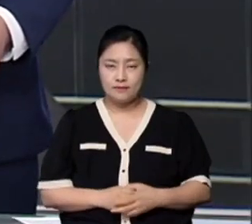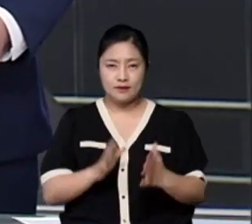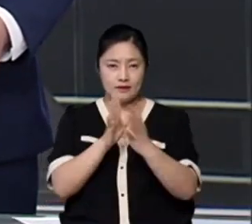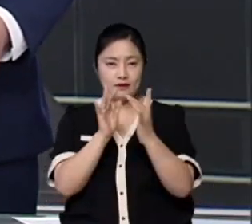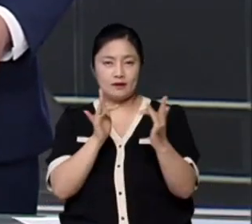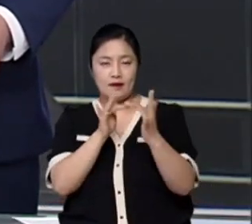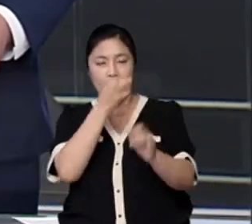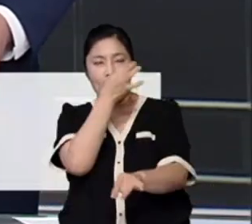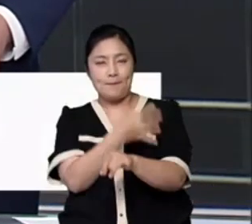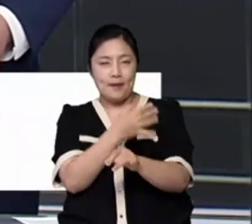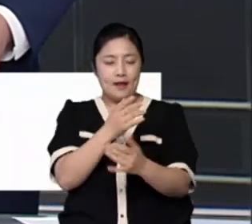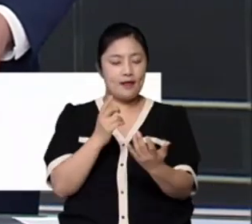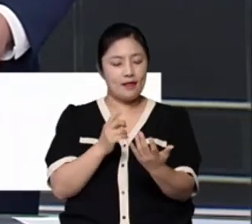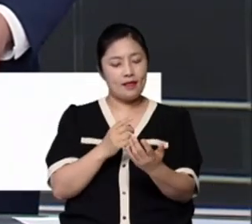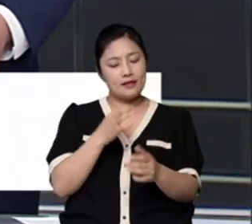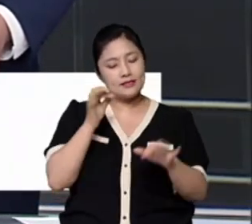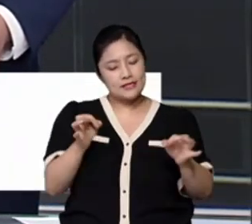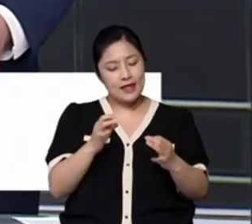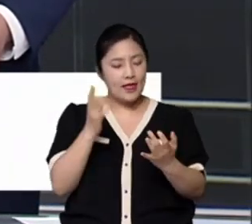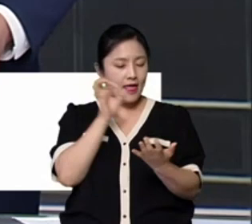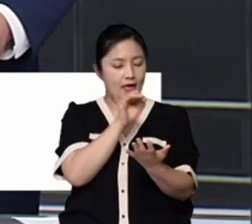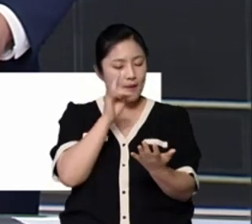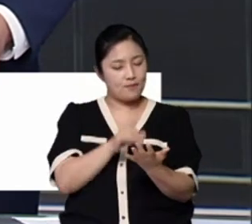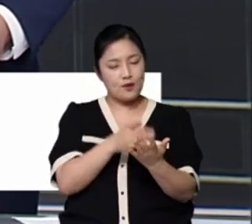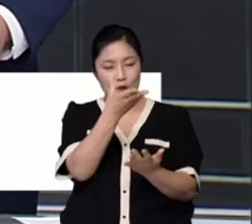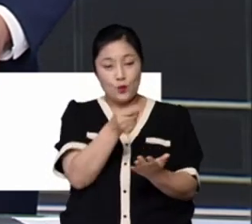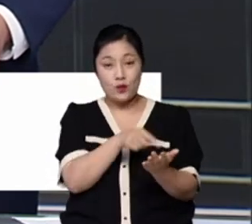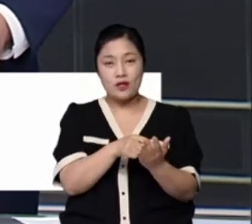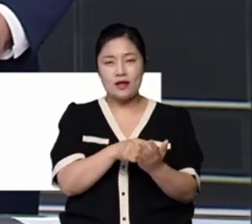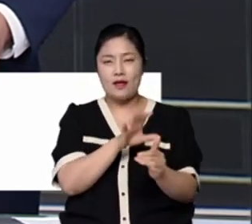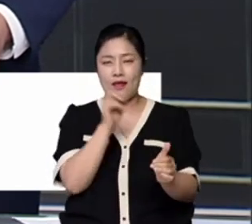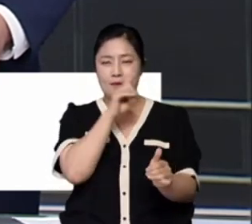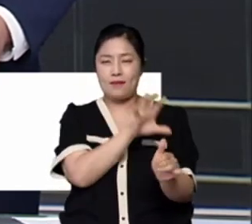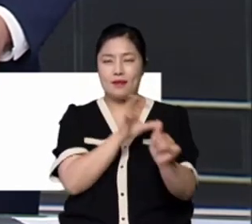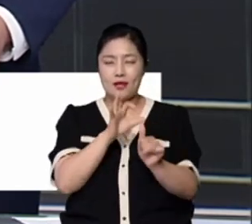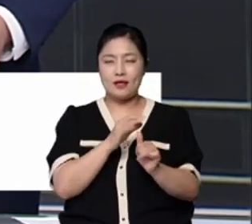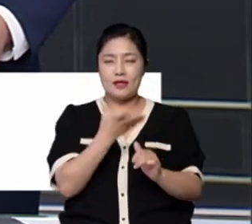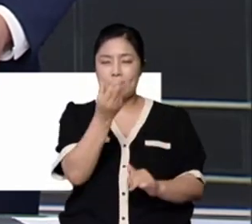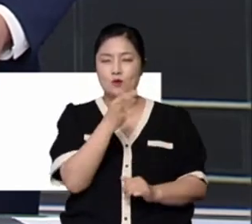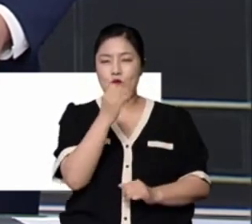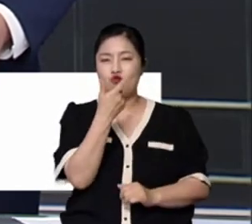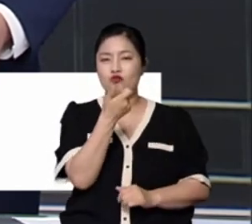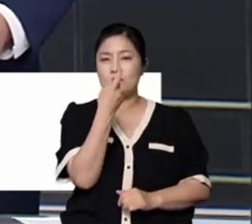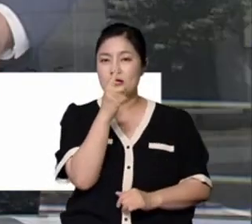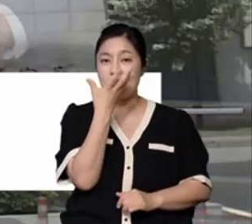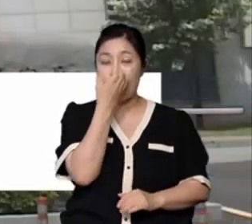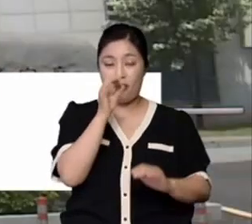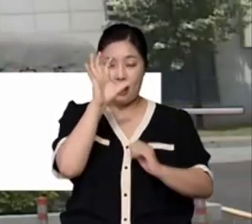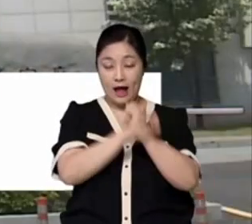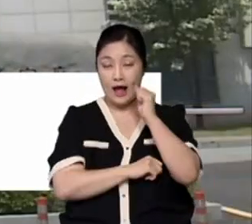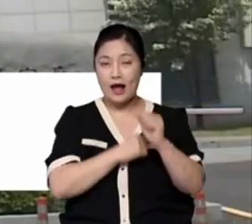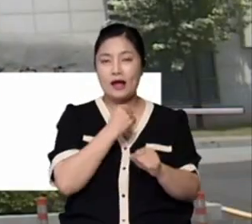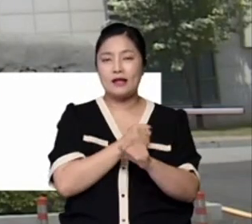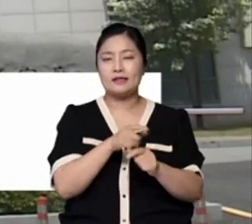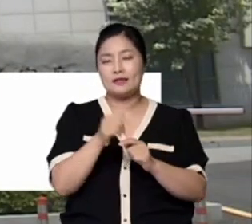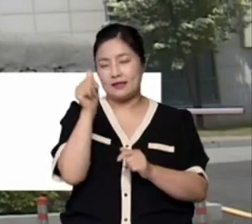비대면으로 간편하게 이루어지는 인터넷 은행의 대출 심사 제도를 악용해 대출금 61억 원을 가로챈 일당이